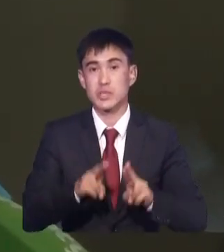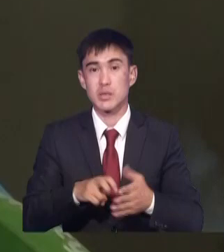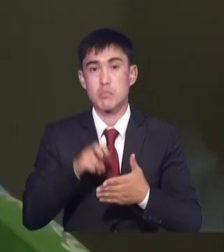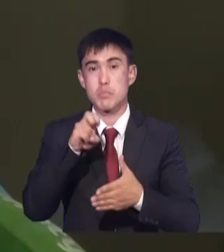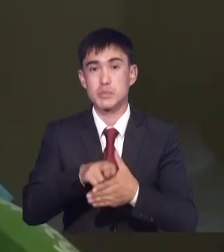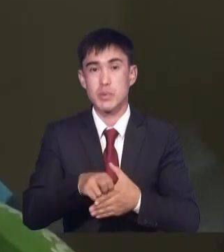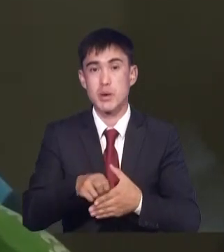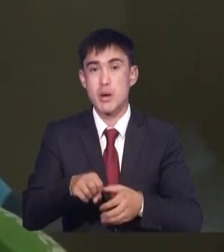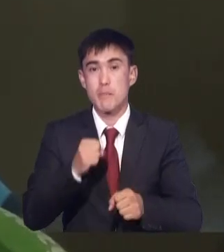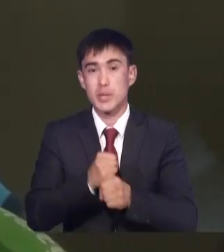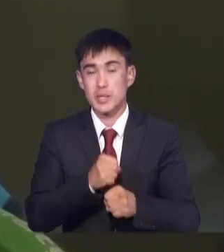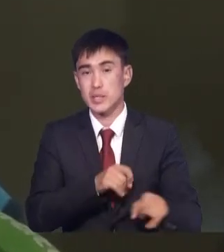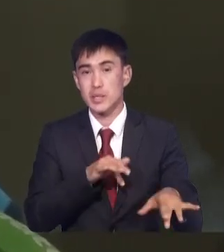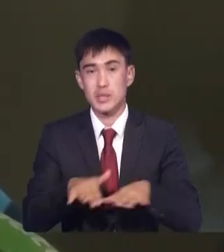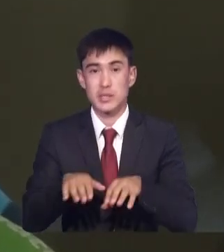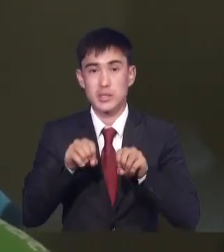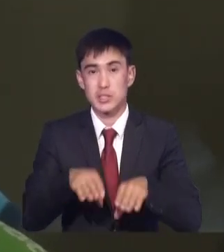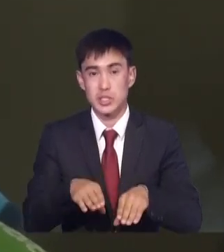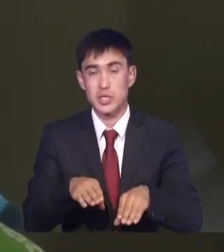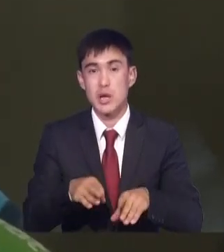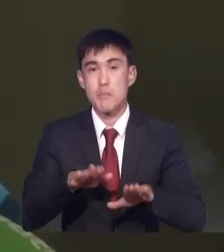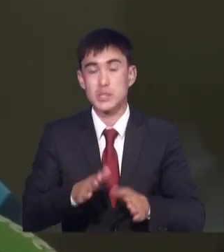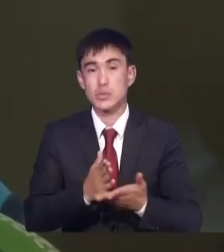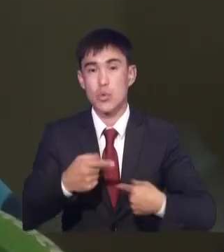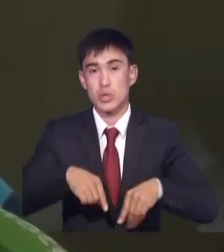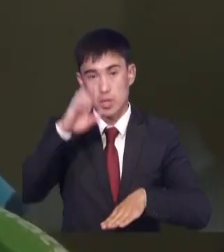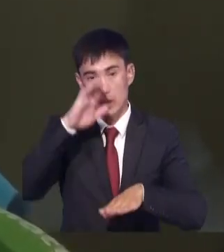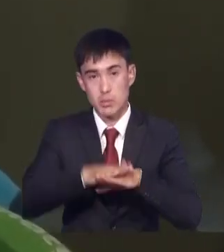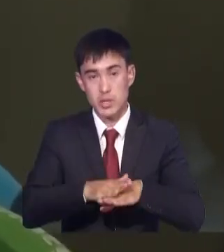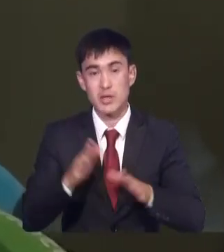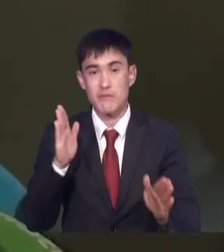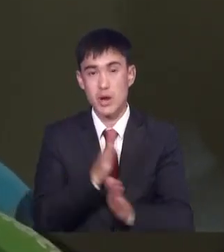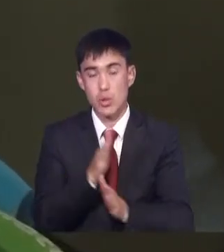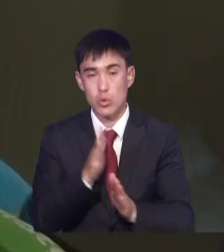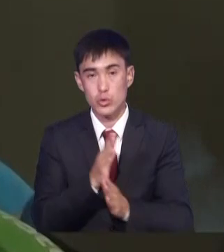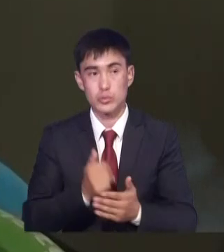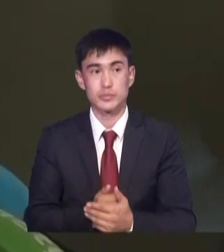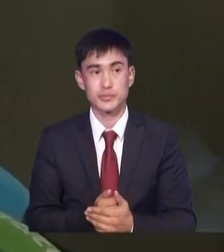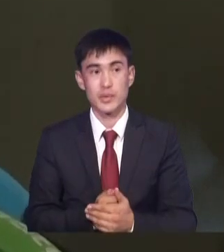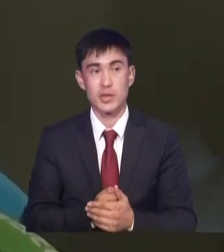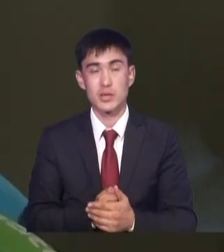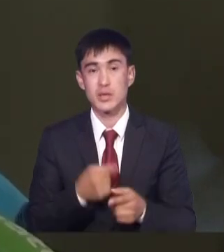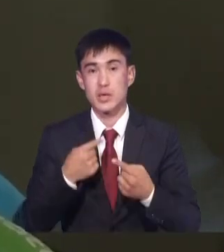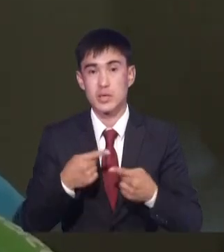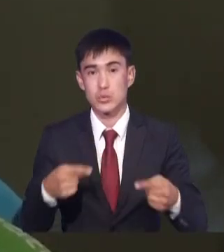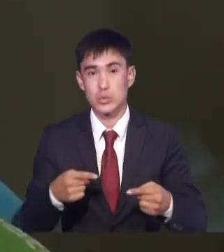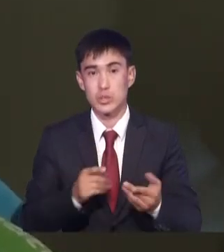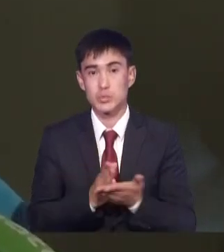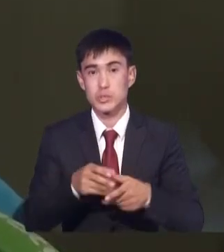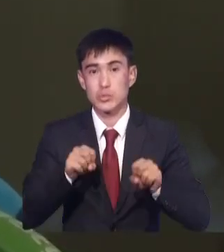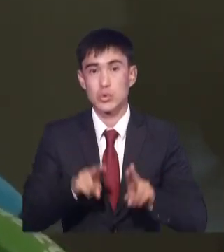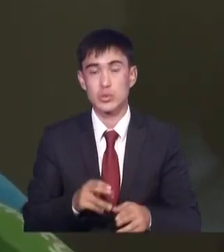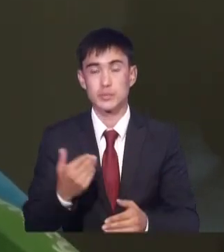для принятия системных мер местных исполнительных органов, акиматы, в экологию и в остальные